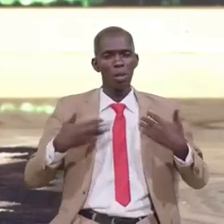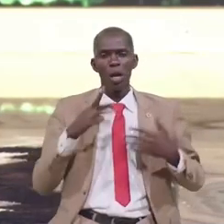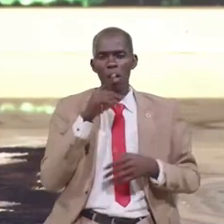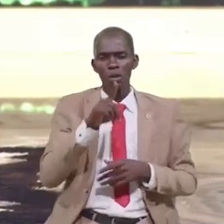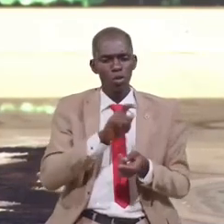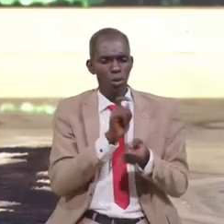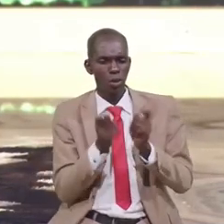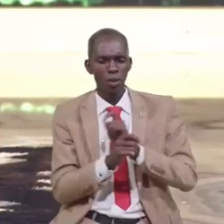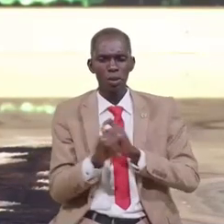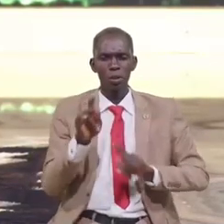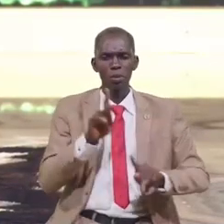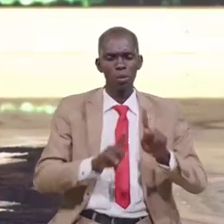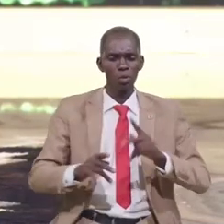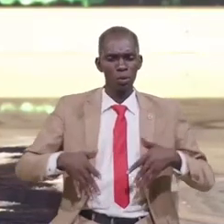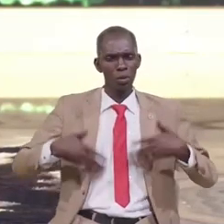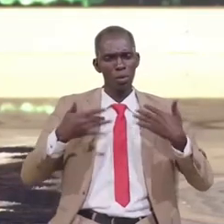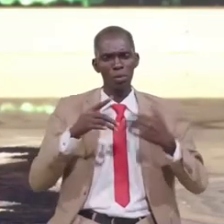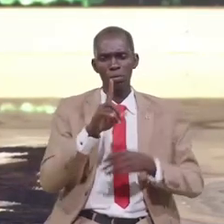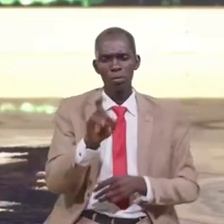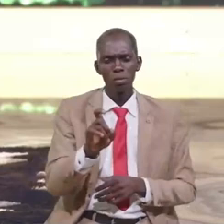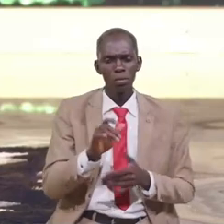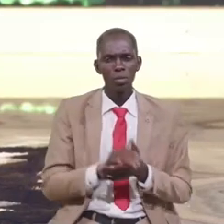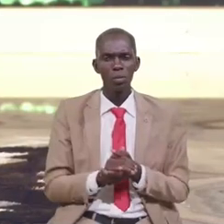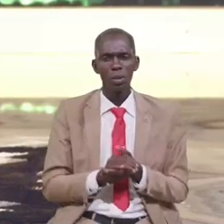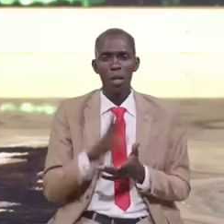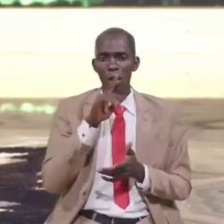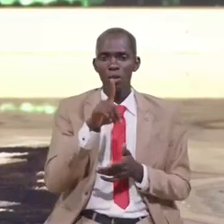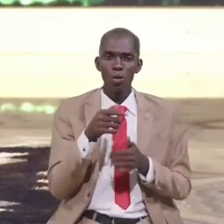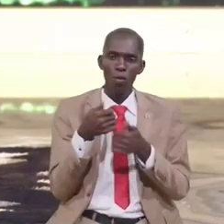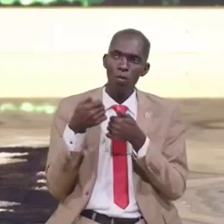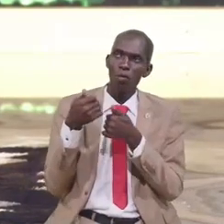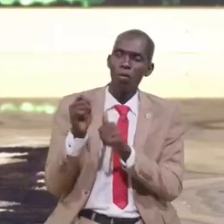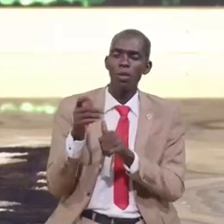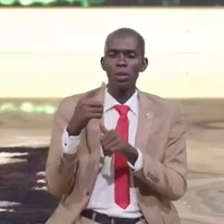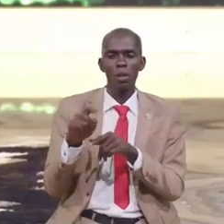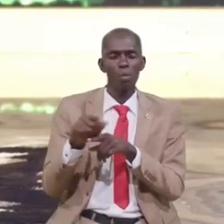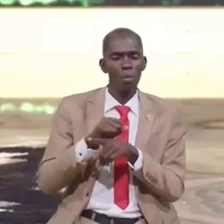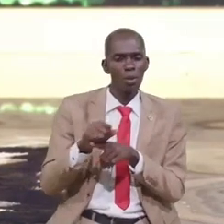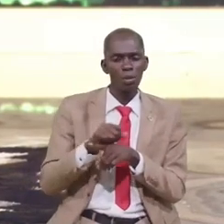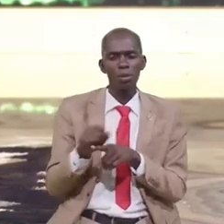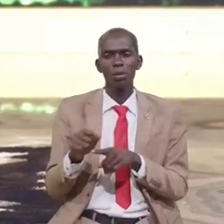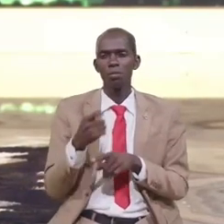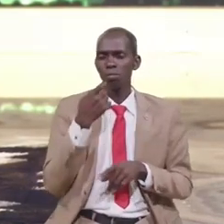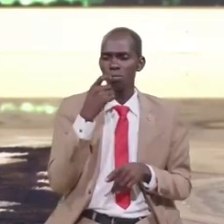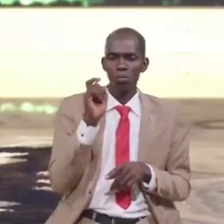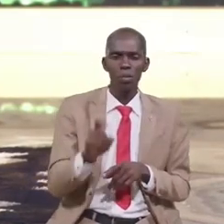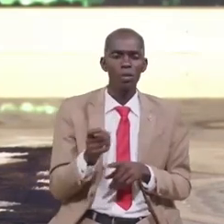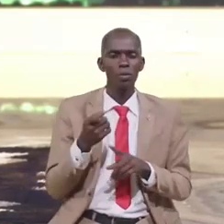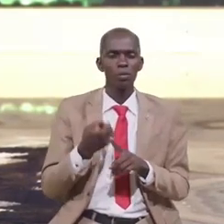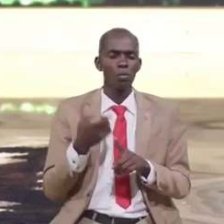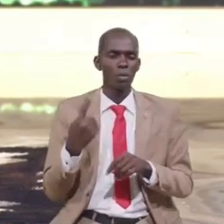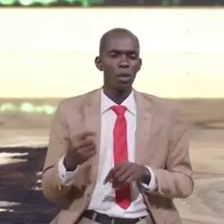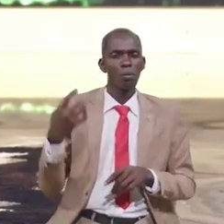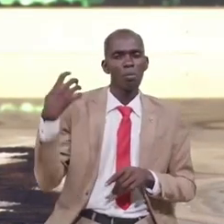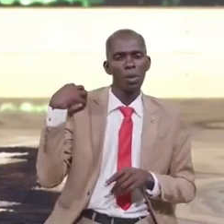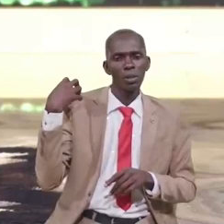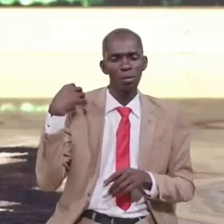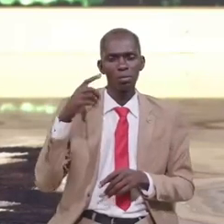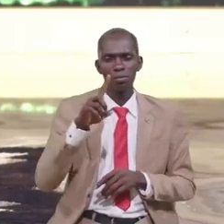transformez la vie des gens? Est-ce que vous suivez le mandat pratique venant du Maître?